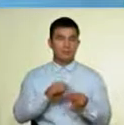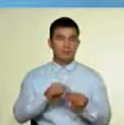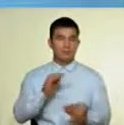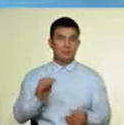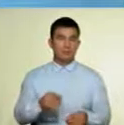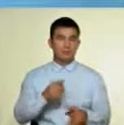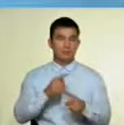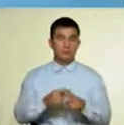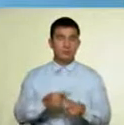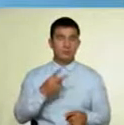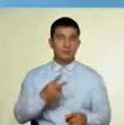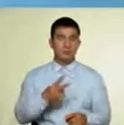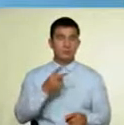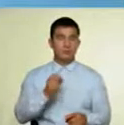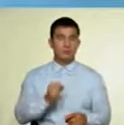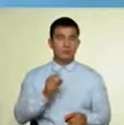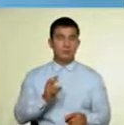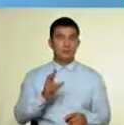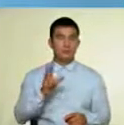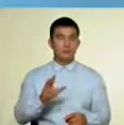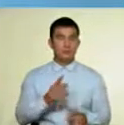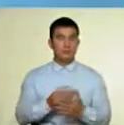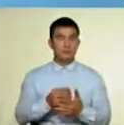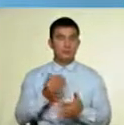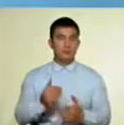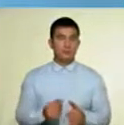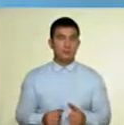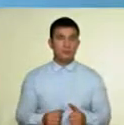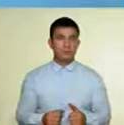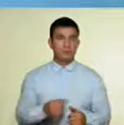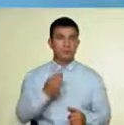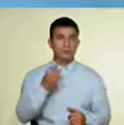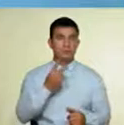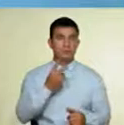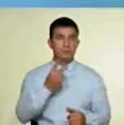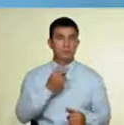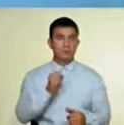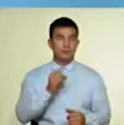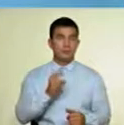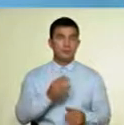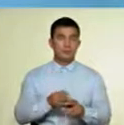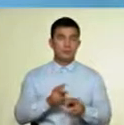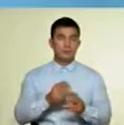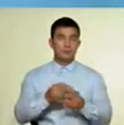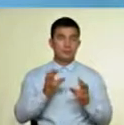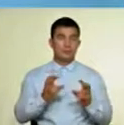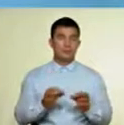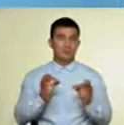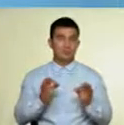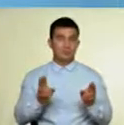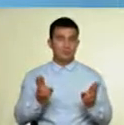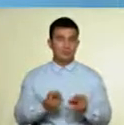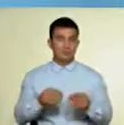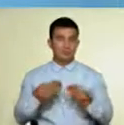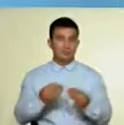plus 2ab kub. Bu yerda ikkinchi bir xadimiz tayyor standart shaklda berilgan. Shuning